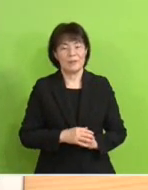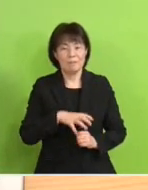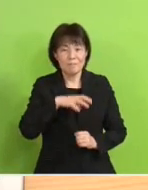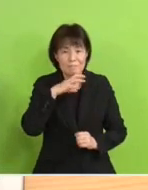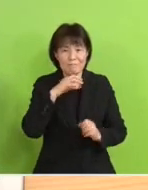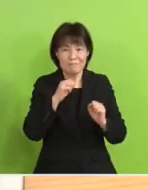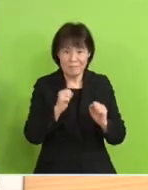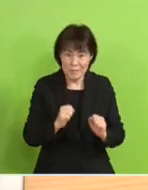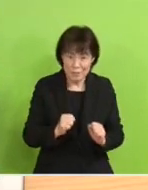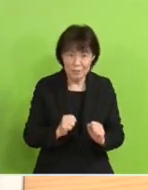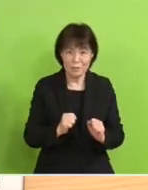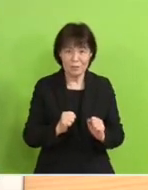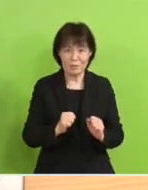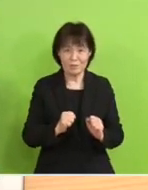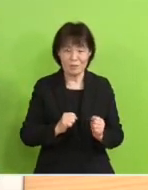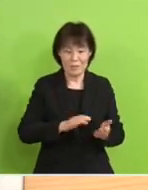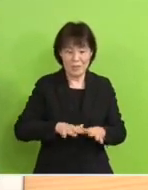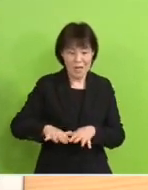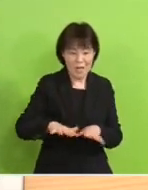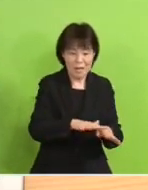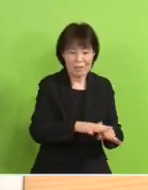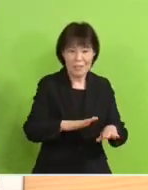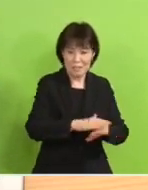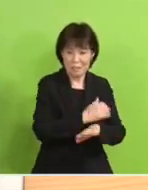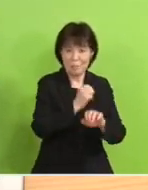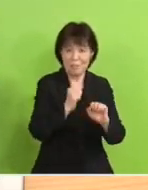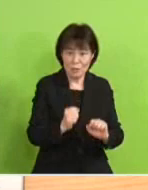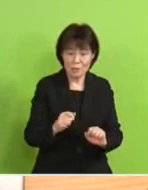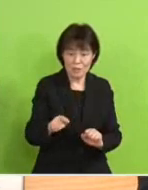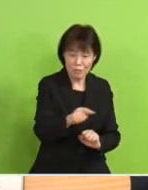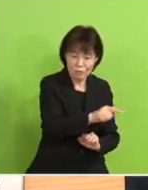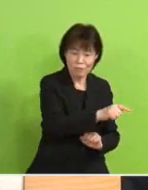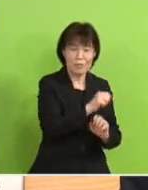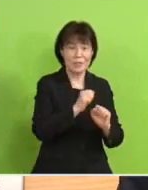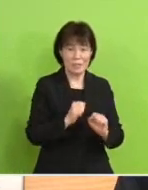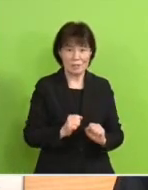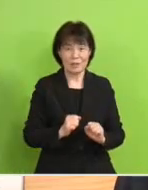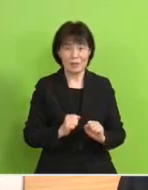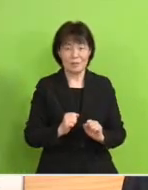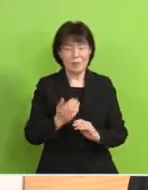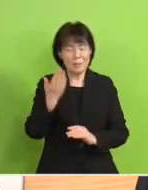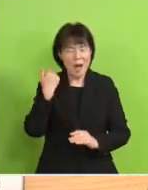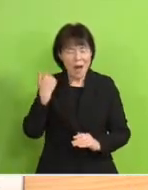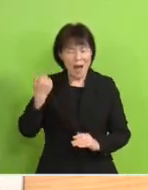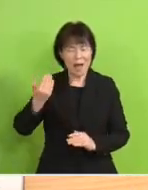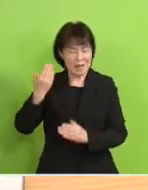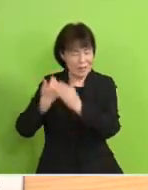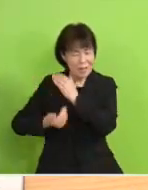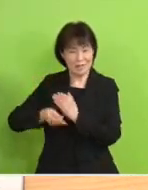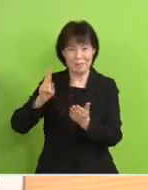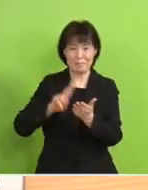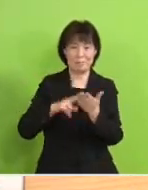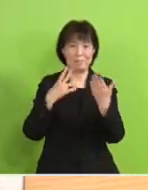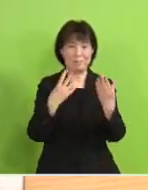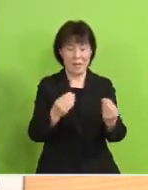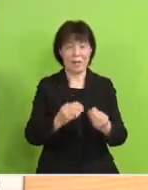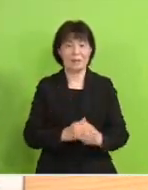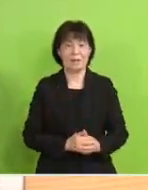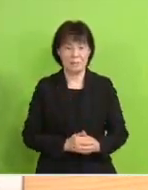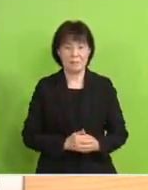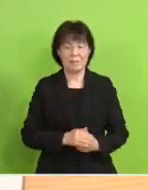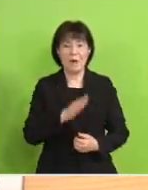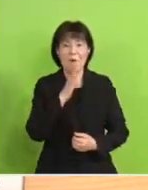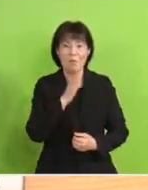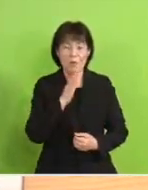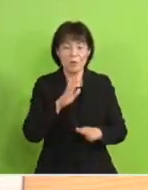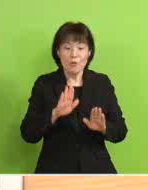年寄りもいれば、アスリートもいれば、いろいろです。で、もうだいぶ前に決まってたことですから、